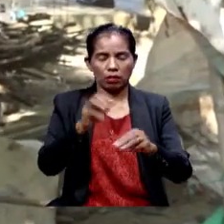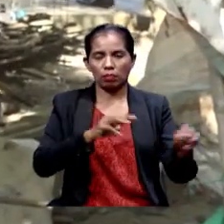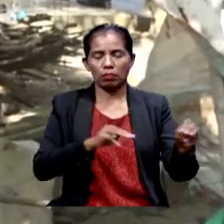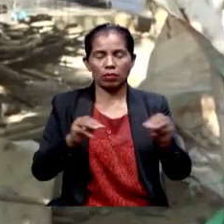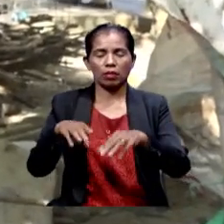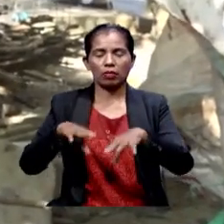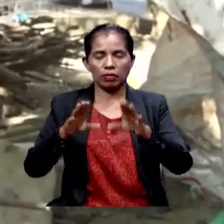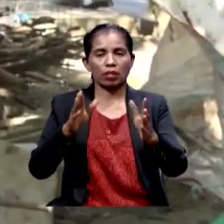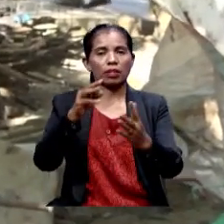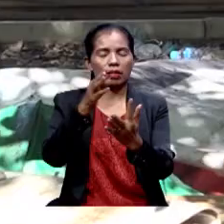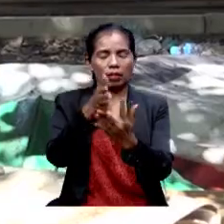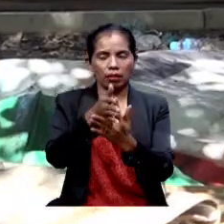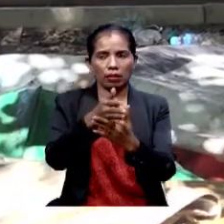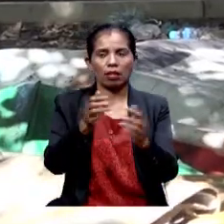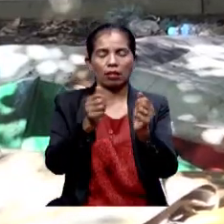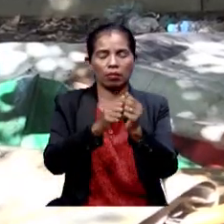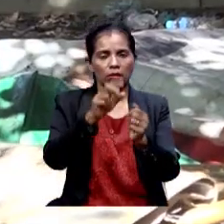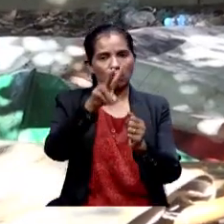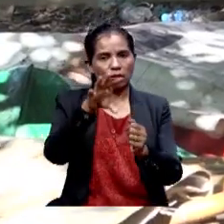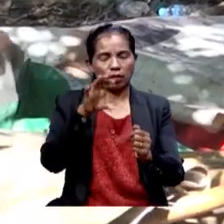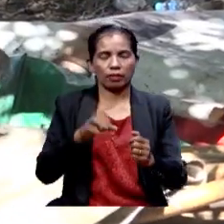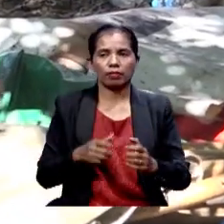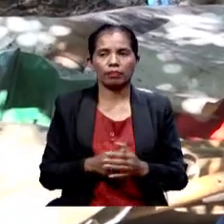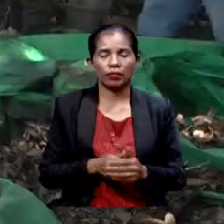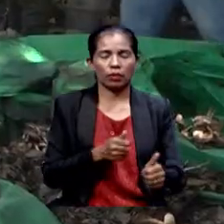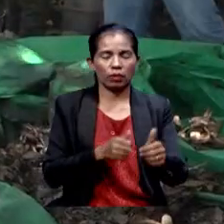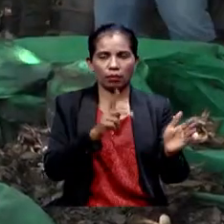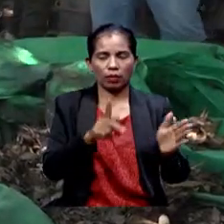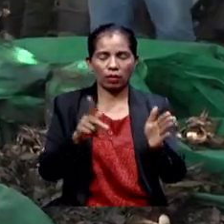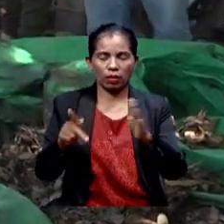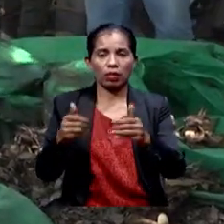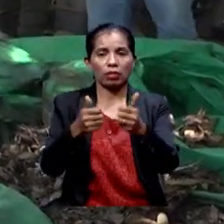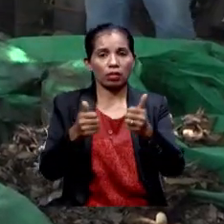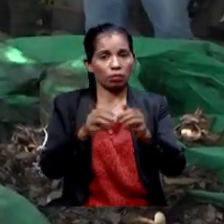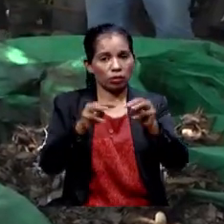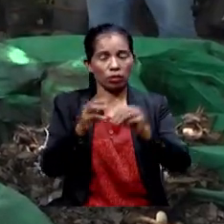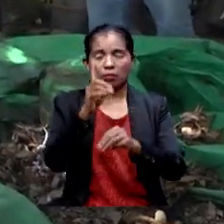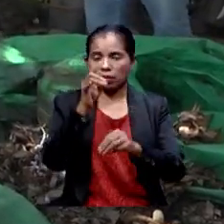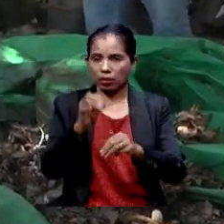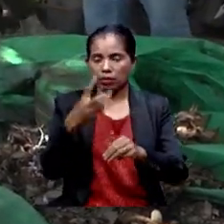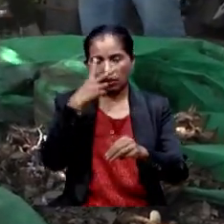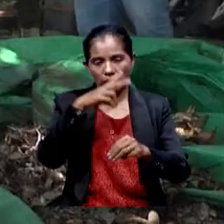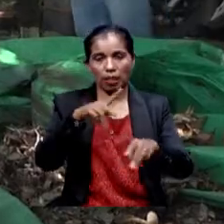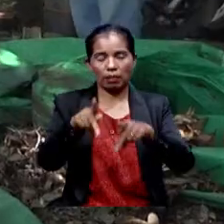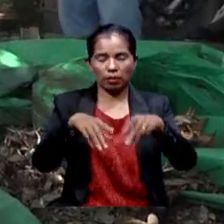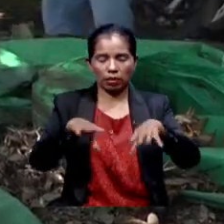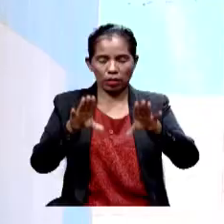ya mercado larang hamutuk atu suaresin. No tuir plano autoridade municipio dili mose hare vendedor